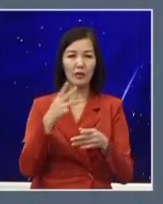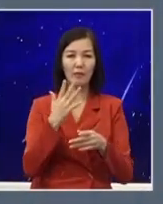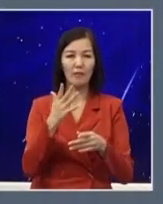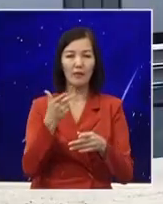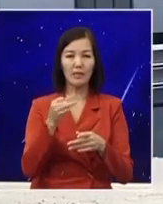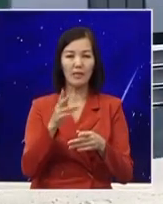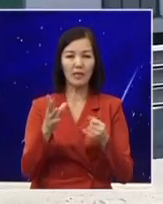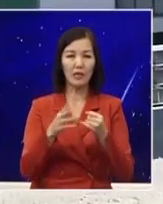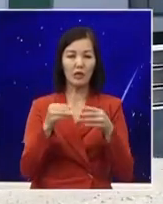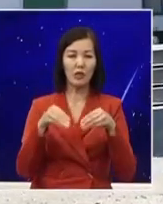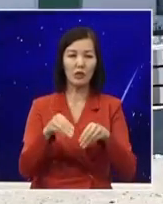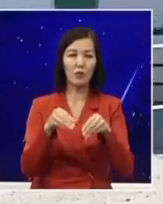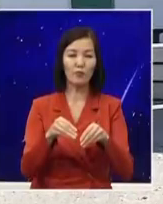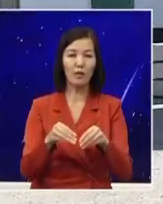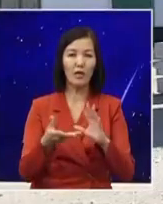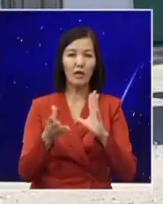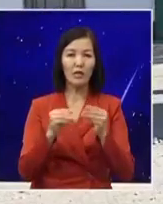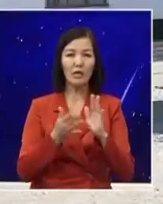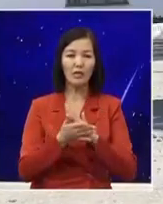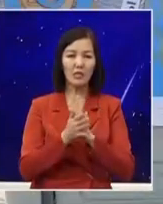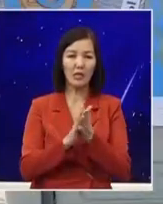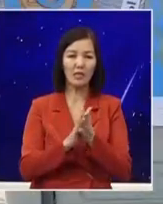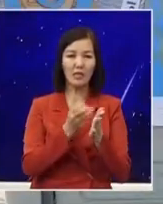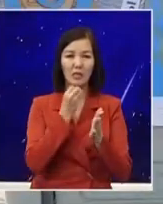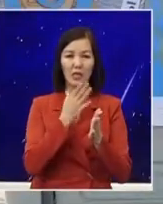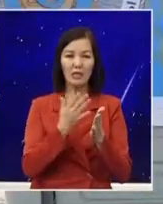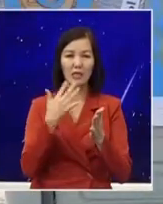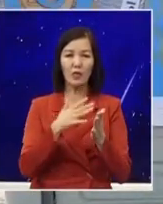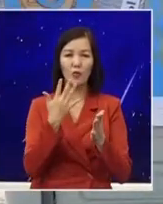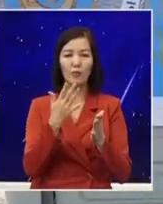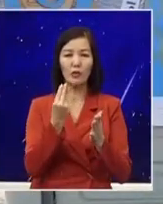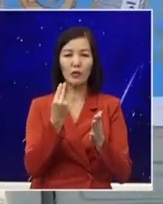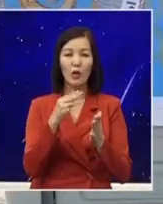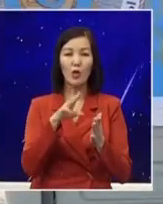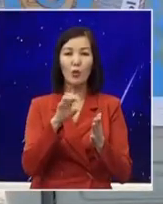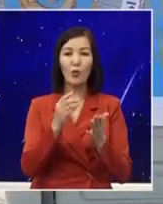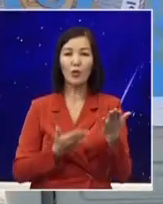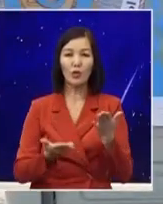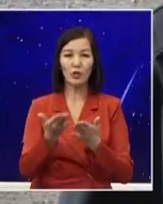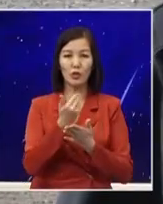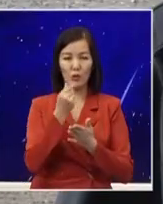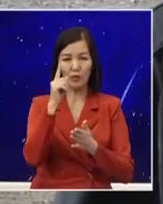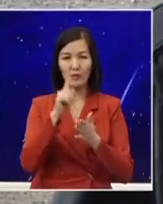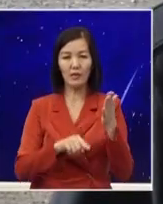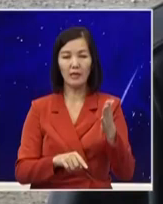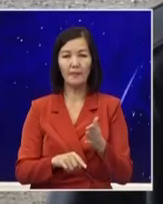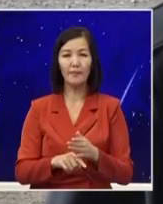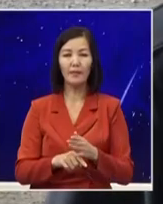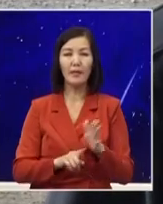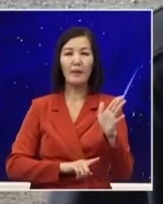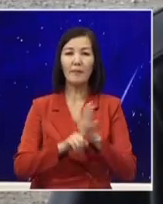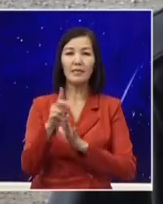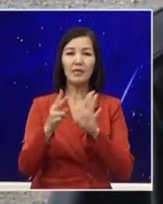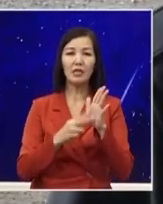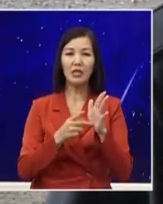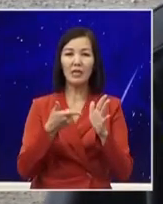гектарға дақыл сеуіпті, алқап бітік шықты дейді. Шамамен 25 тонна алудан үмітті. Алғашқы 7 гектардан